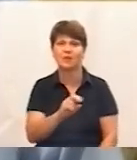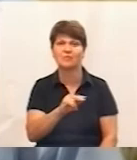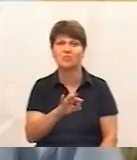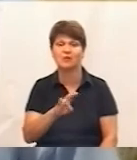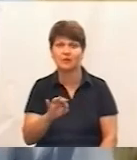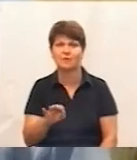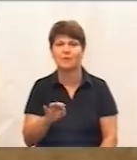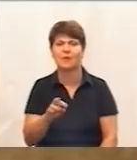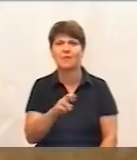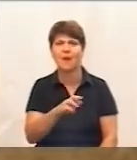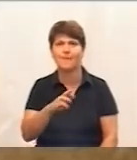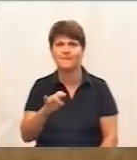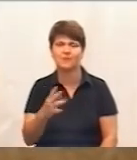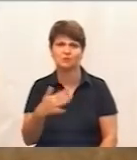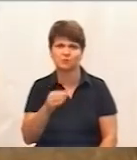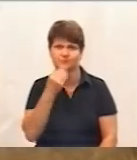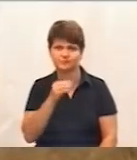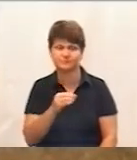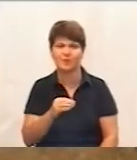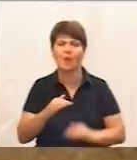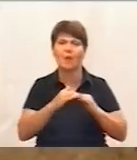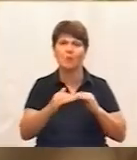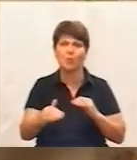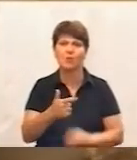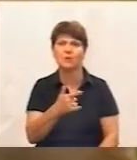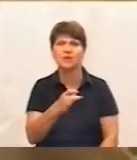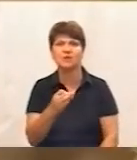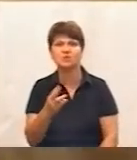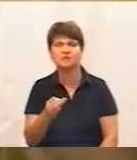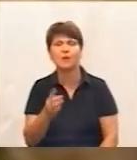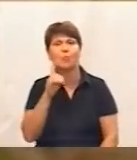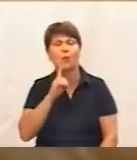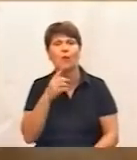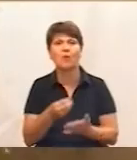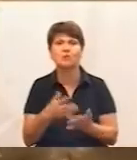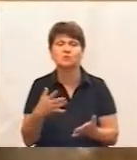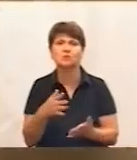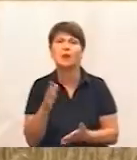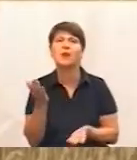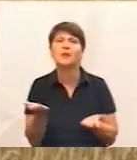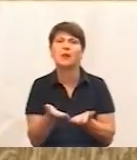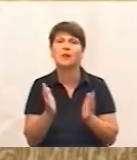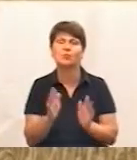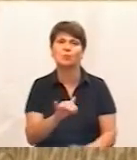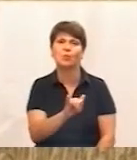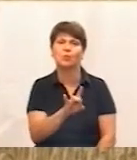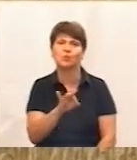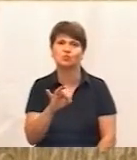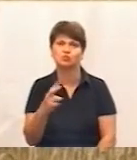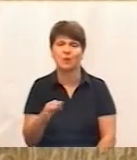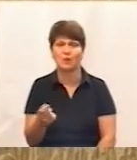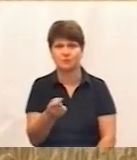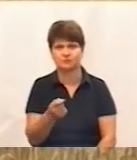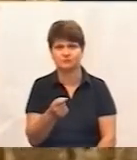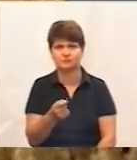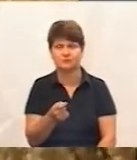вже північний степ. На полі у Гришківцях поки лише оцінюють, яким буде врожай озимої пшениці. Ось беремо приблизно